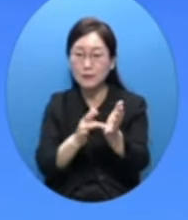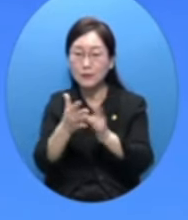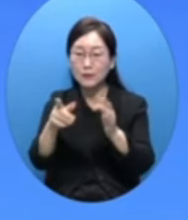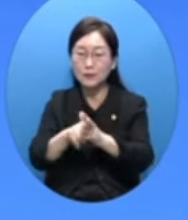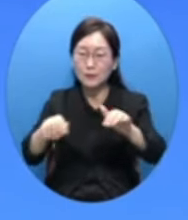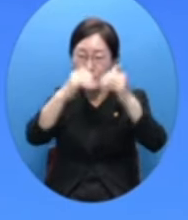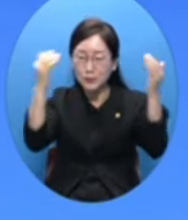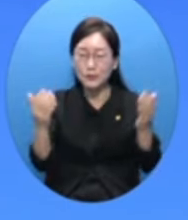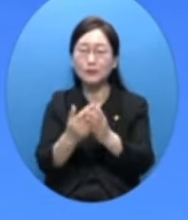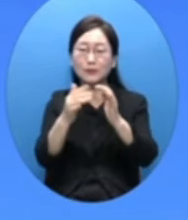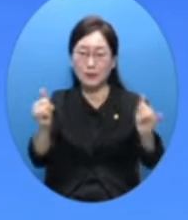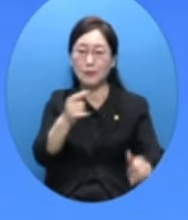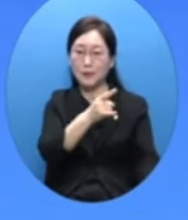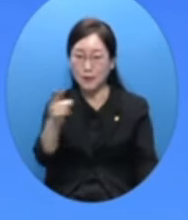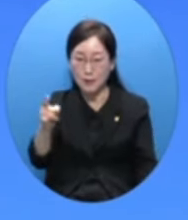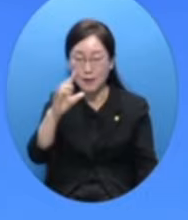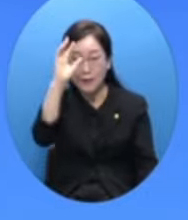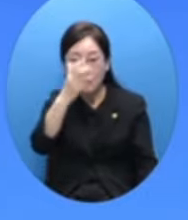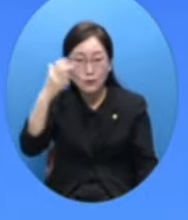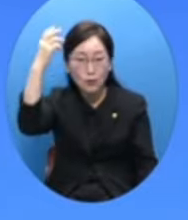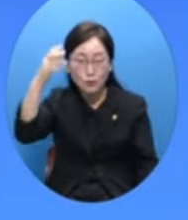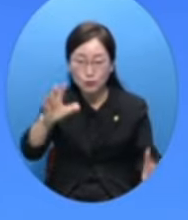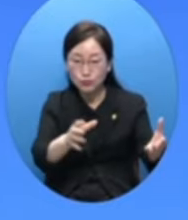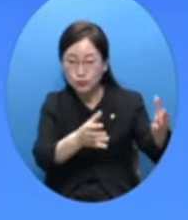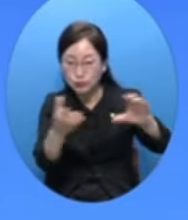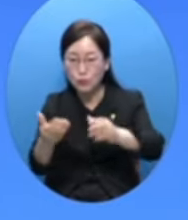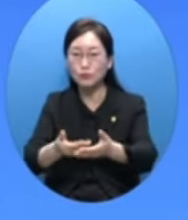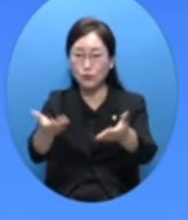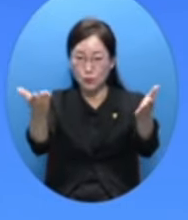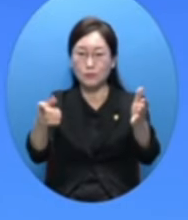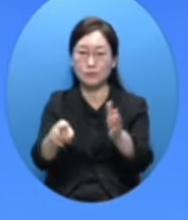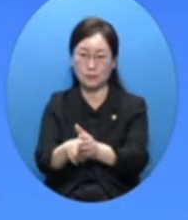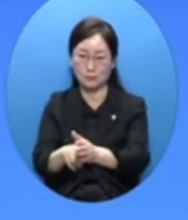사람들에게 성령을 부어주시는 것입니다.